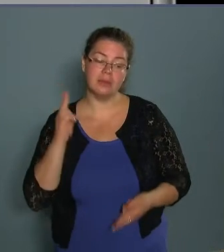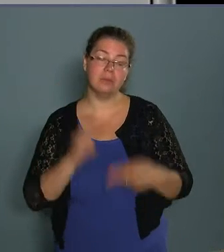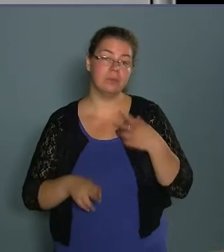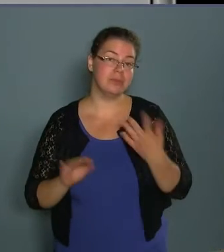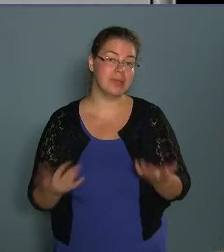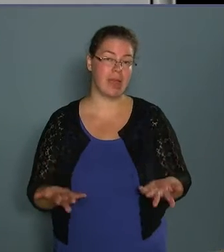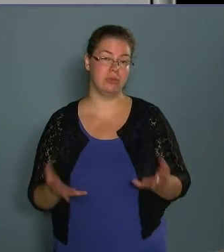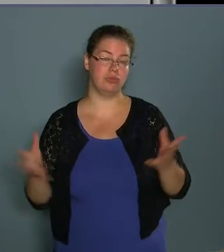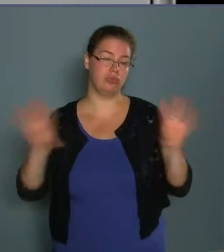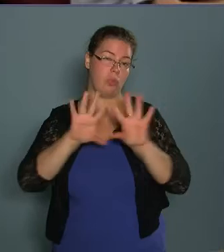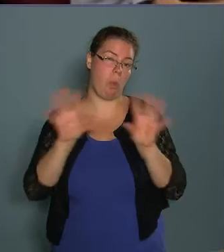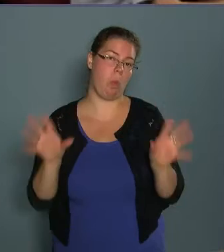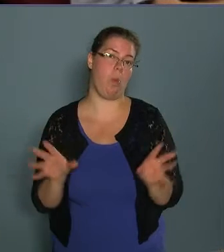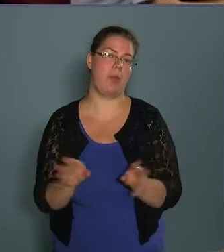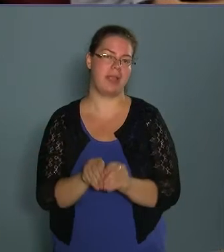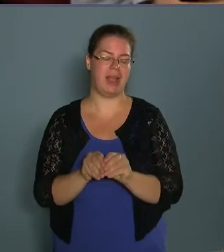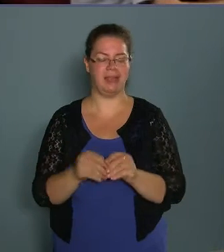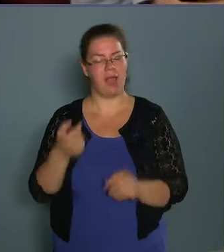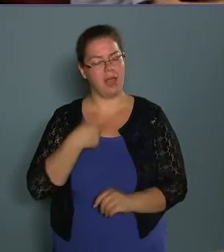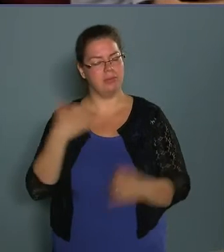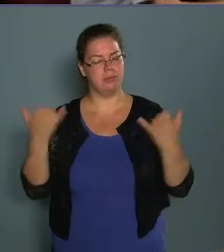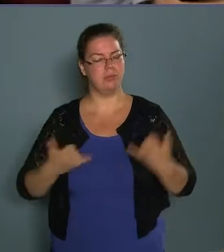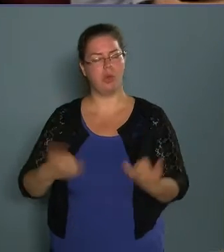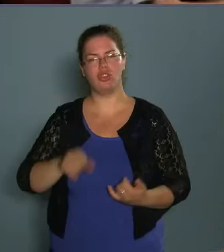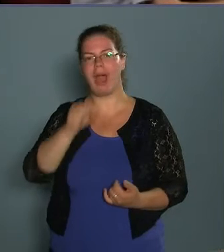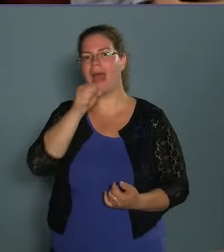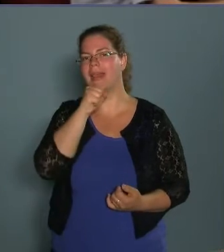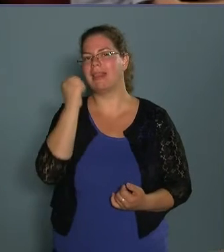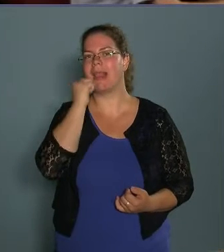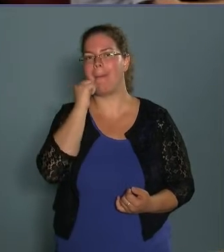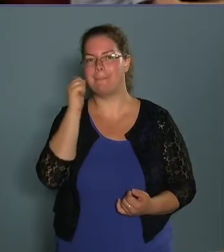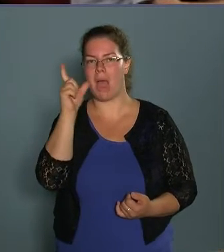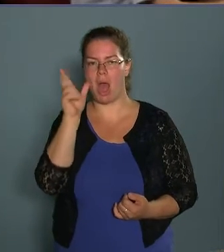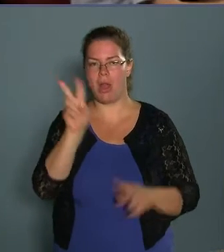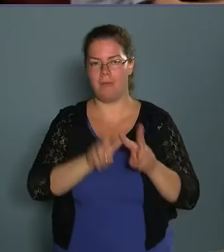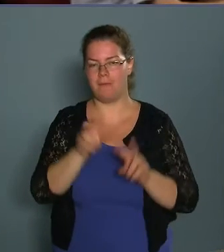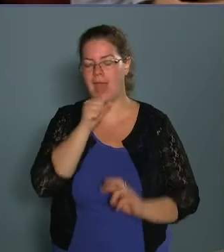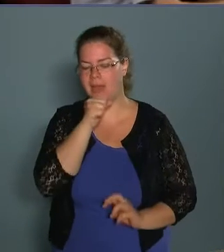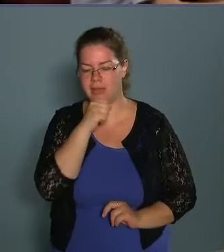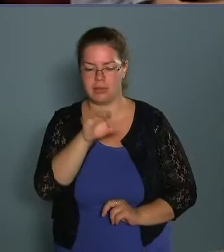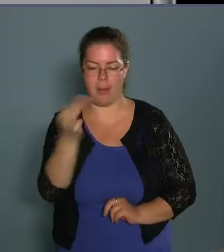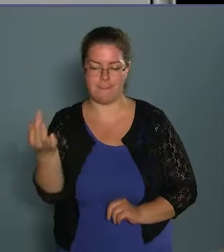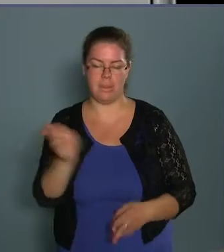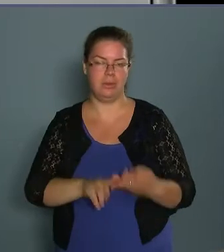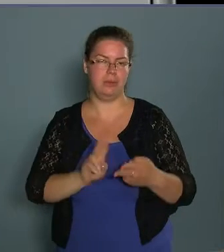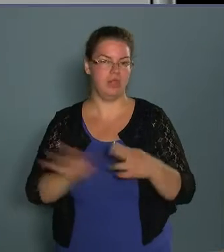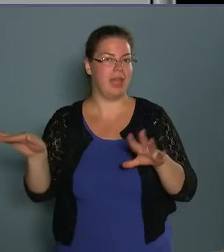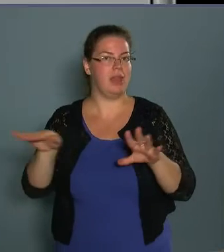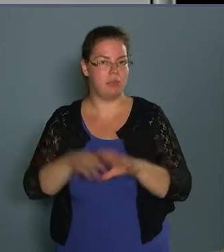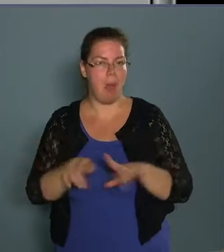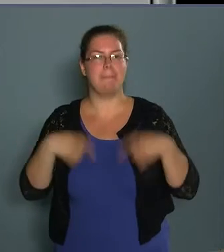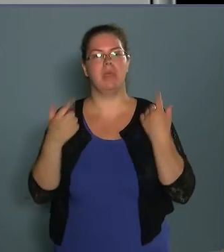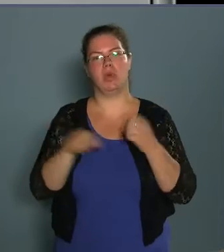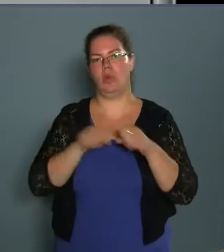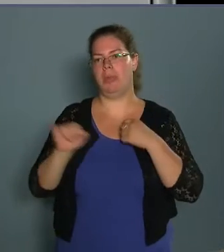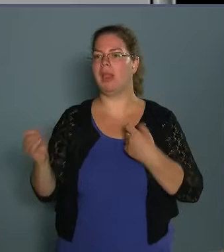Végül is összegezve, én most a Semmelweis napi ünnepségén a kórháznak részt vettem. A mi